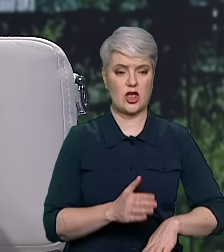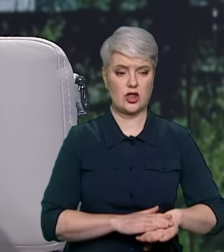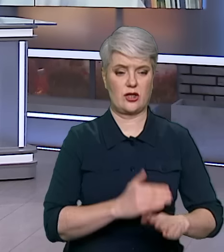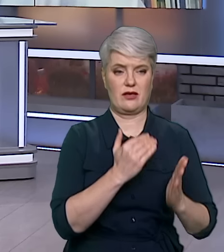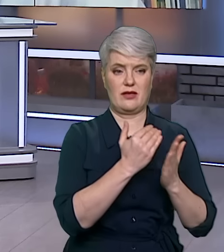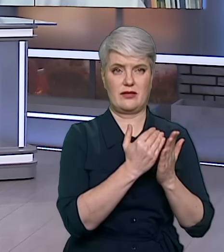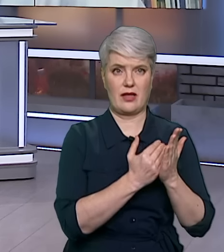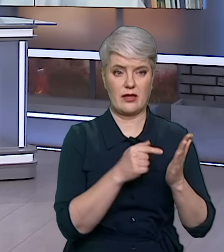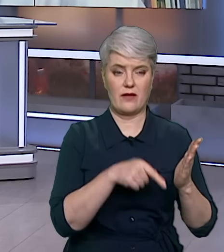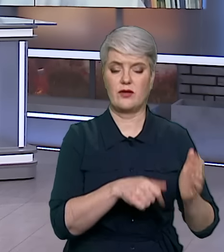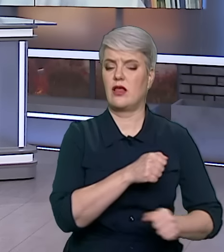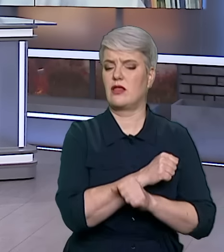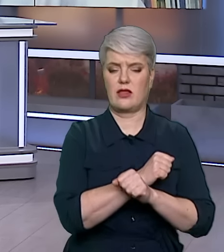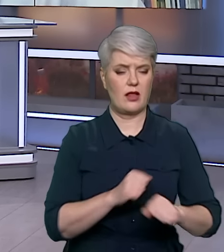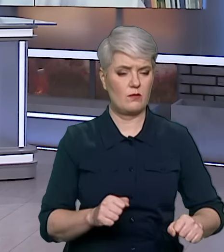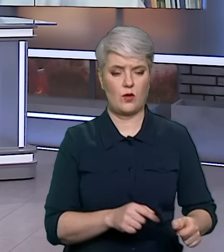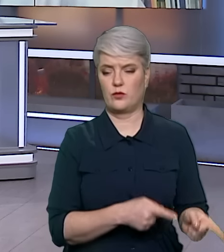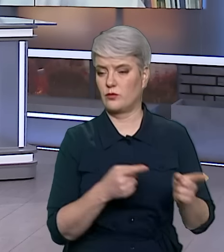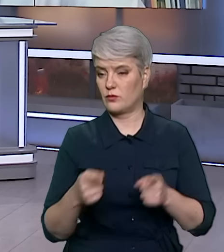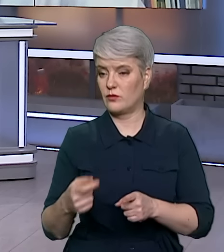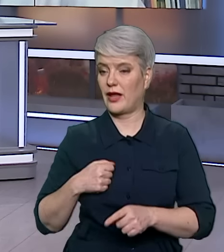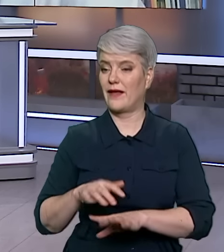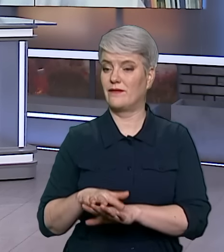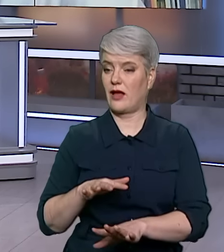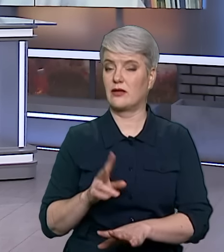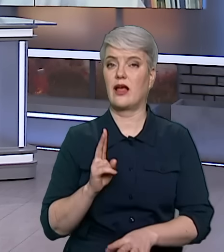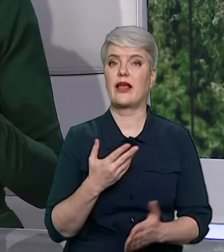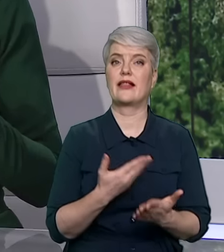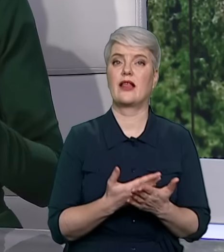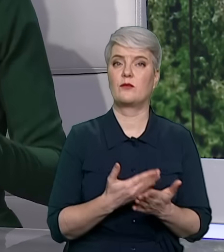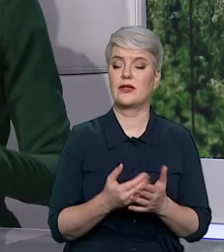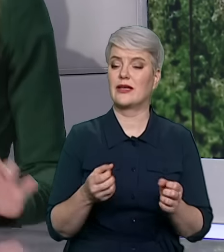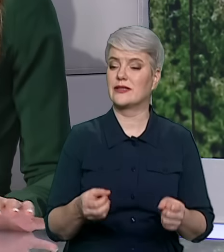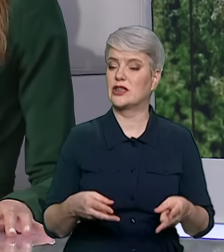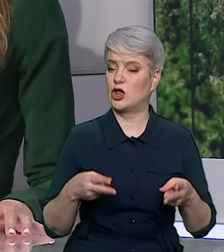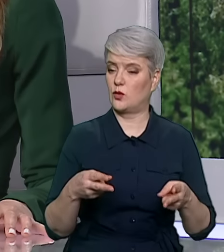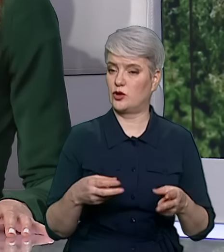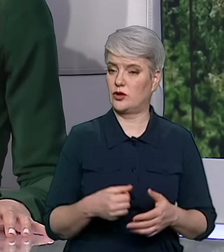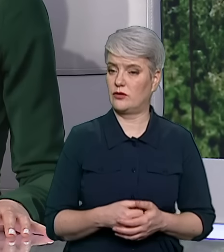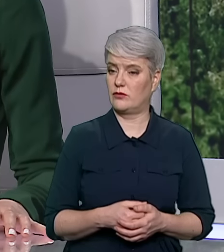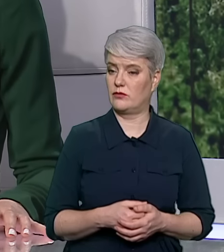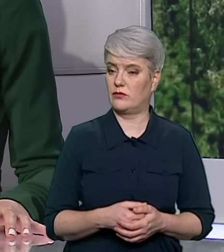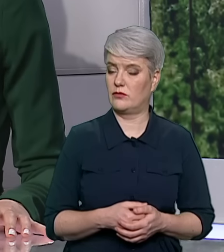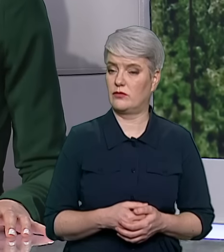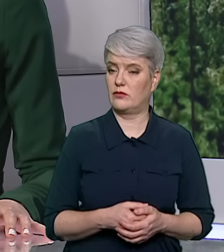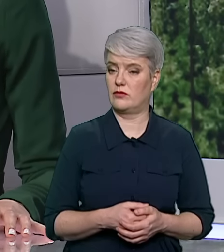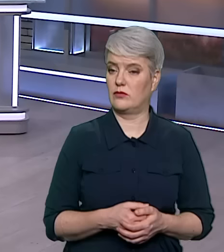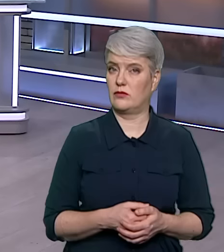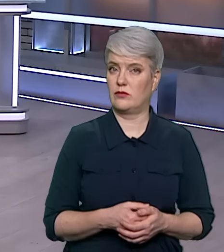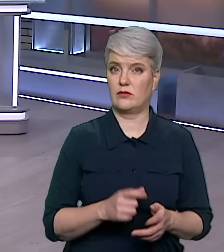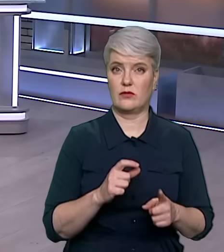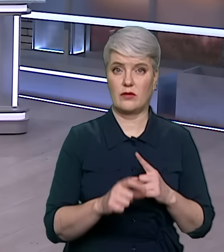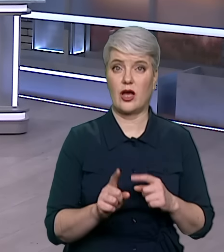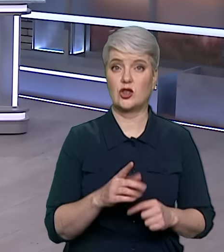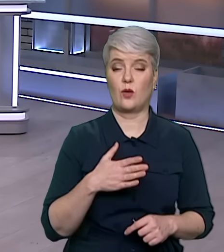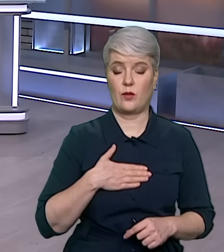цими статтями, вони не зможуть долучатись до війська. Які, наприклад, які це злочини, про які йдеться? Не, це те,